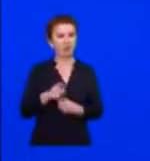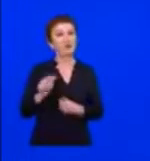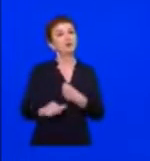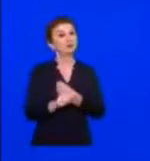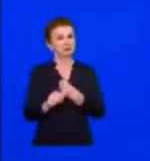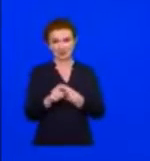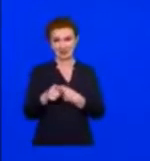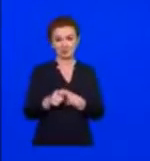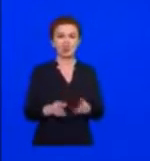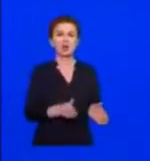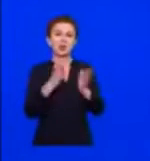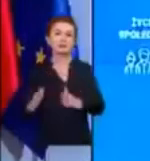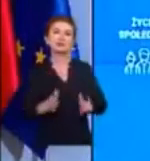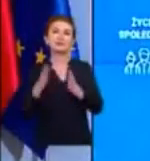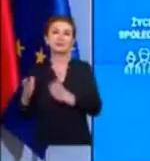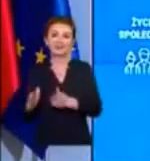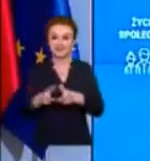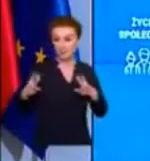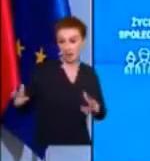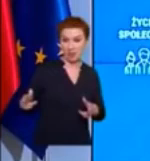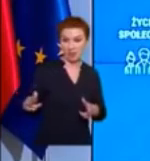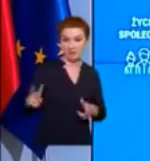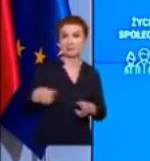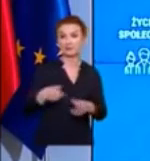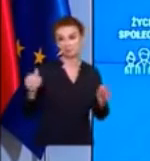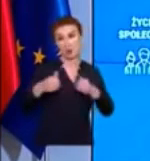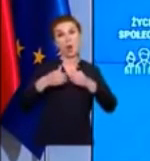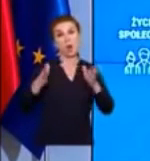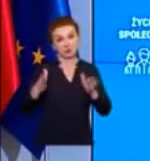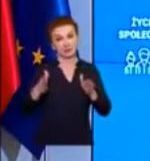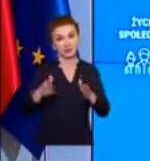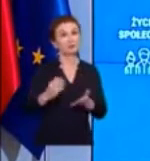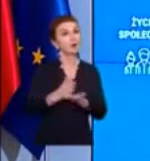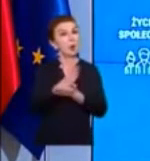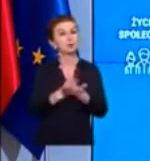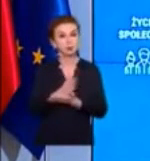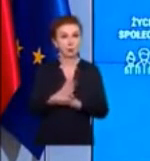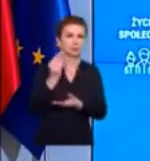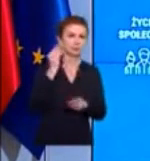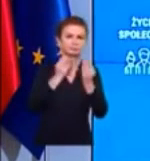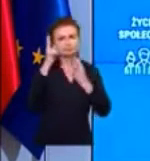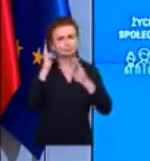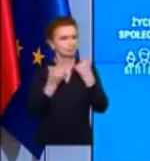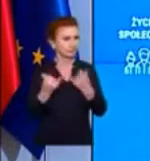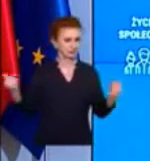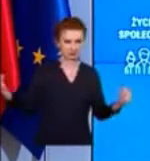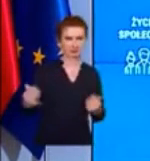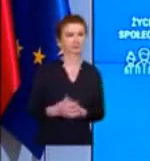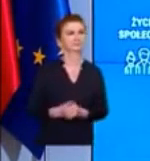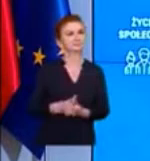szybko będziemy uwalniali usługi czy sport masowy i wiele innych dziedzin życia publicznego.